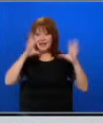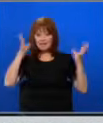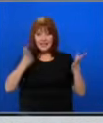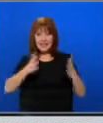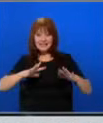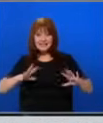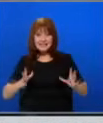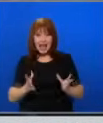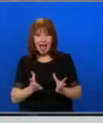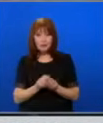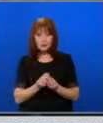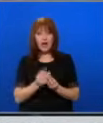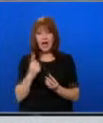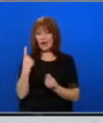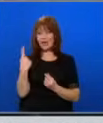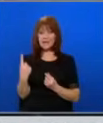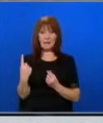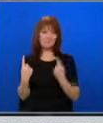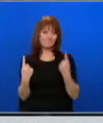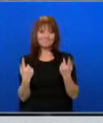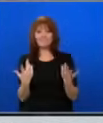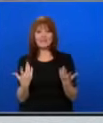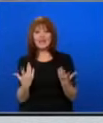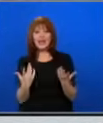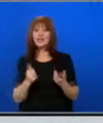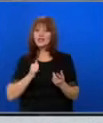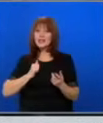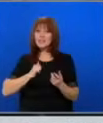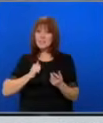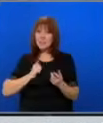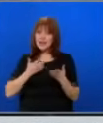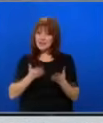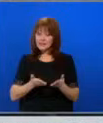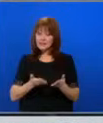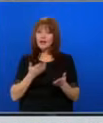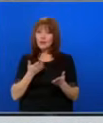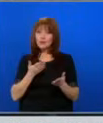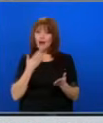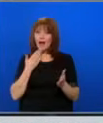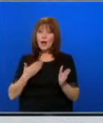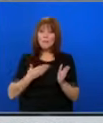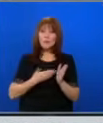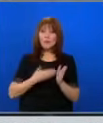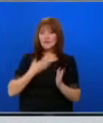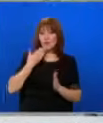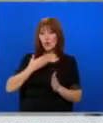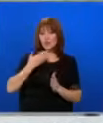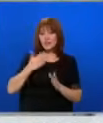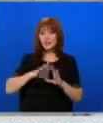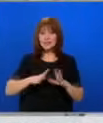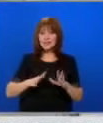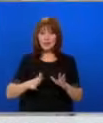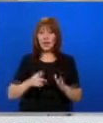запази пропагандната си, ако е сам единствен, ще запази точно това свое противоречиво